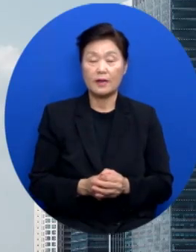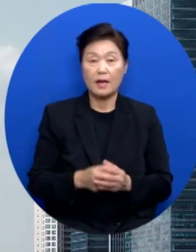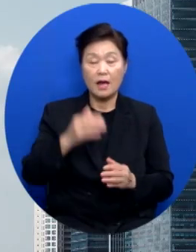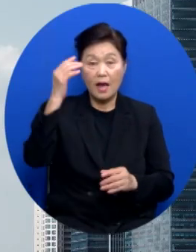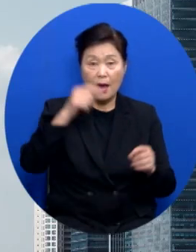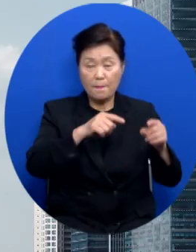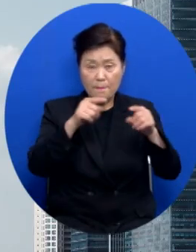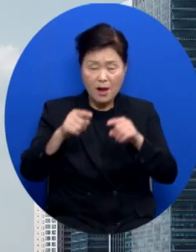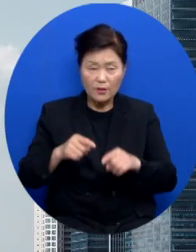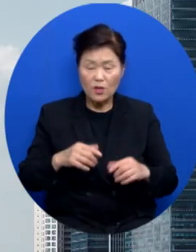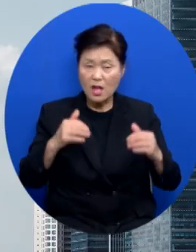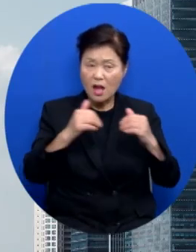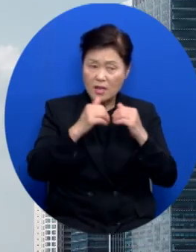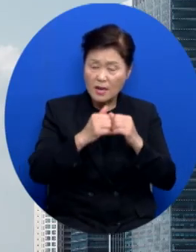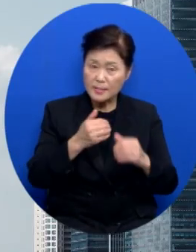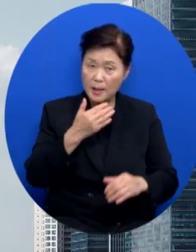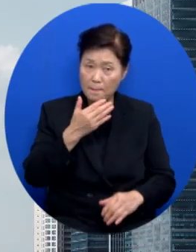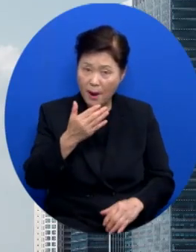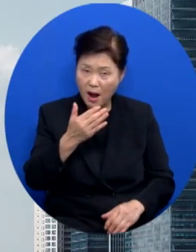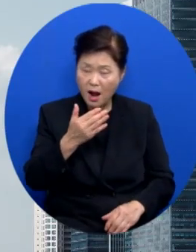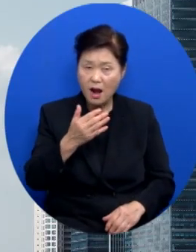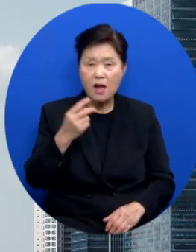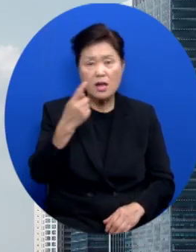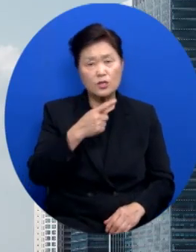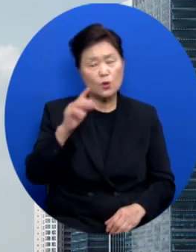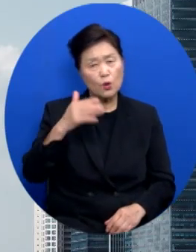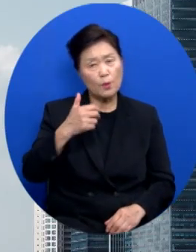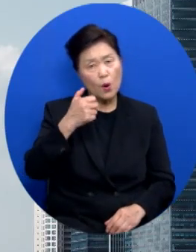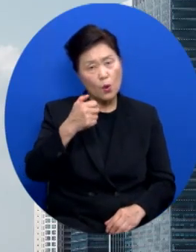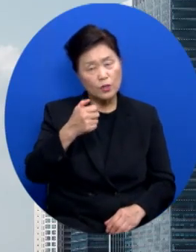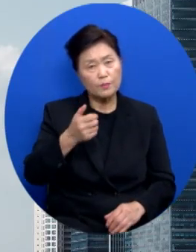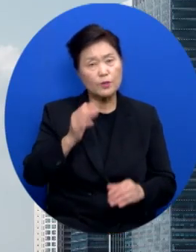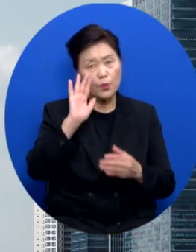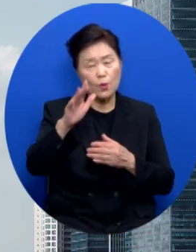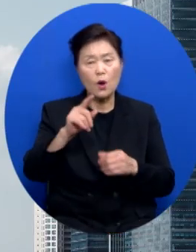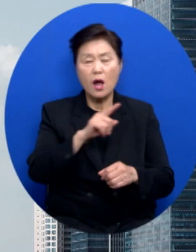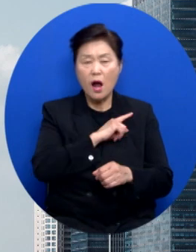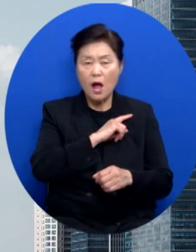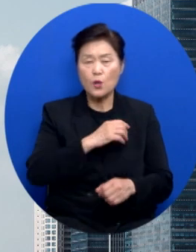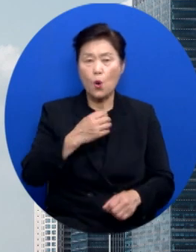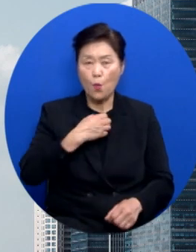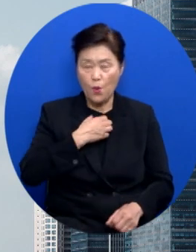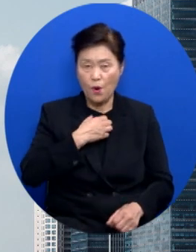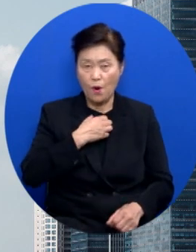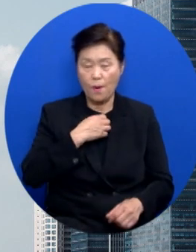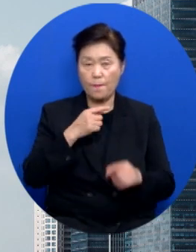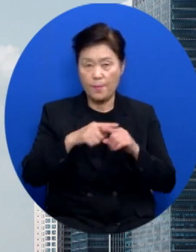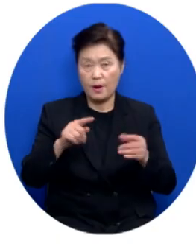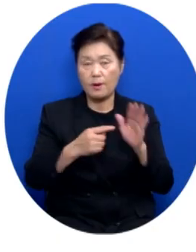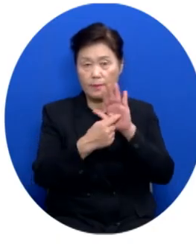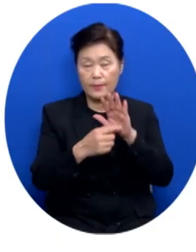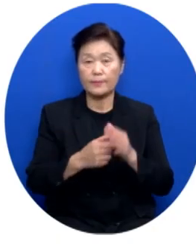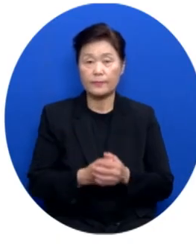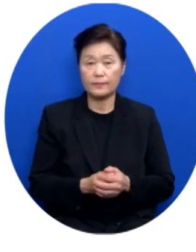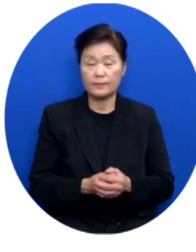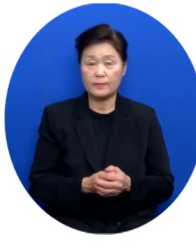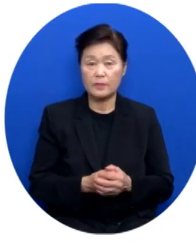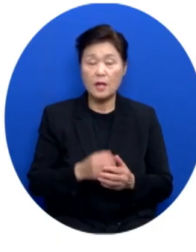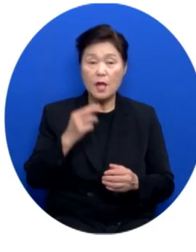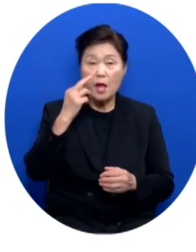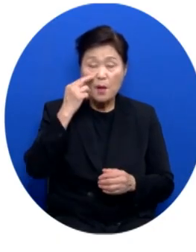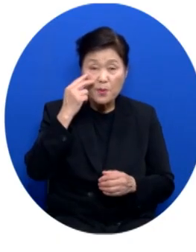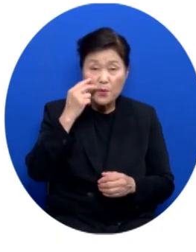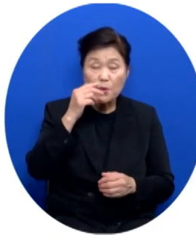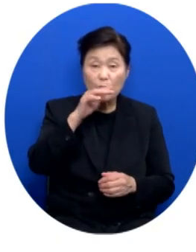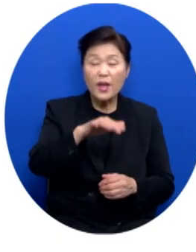한반도에서 전쟁이 일어날 가능성이 1950년 이후 가장 높다는 전문가의 분석이 나왔습니다. 미국